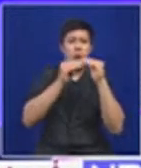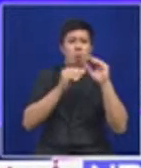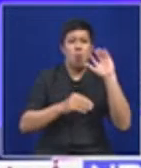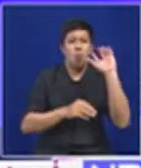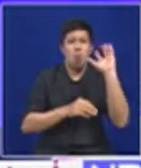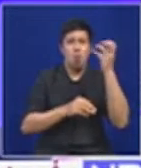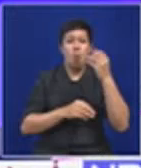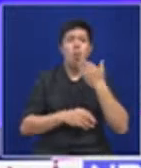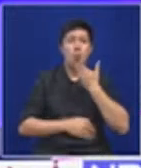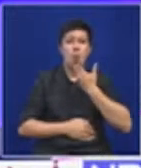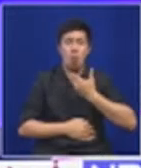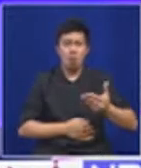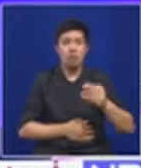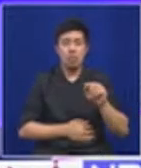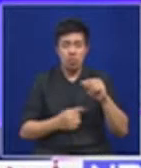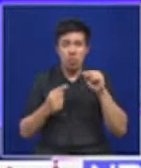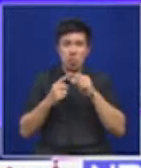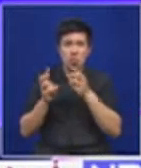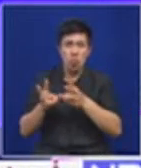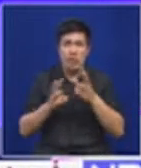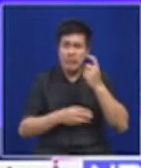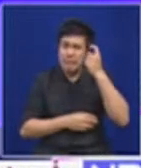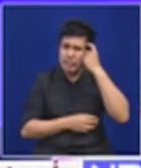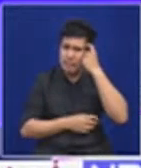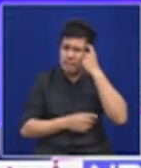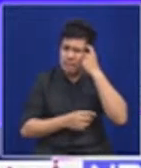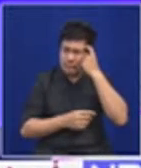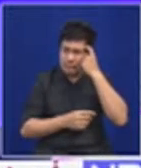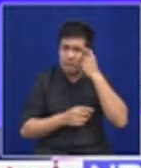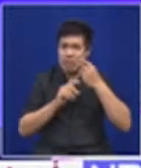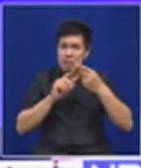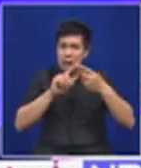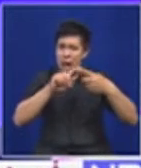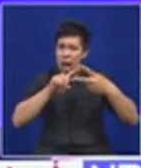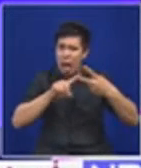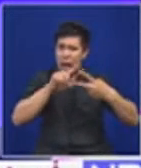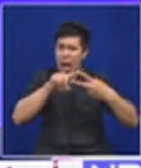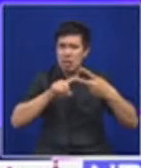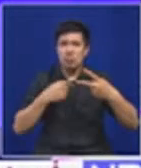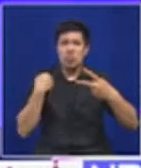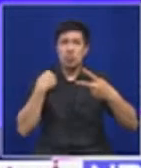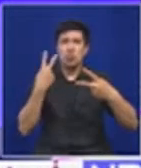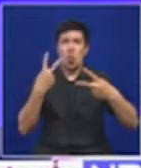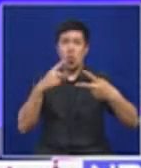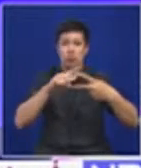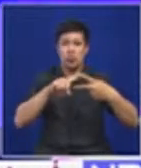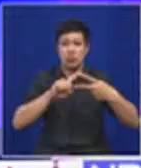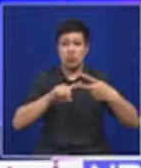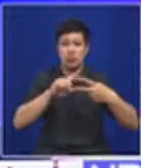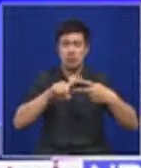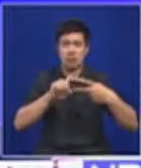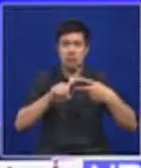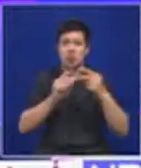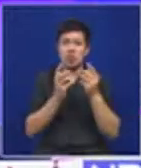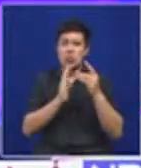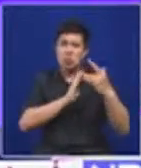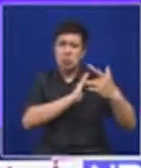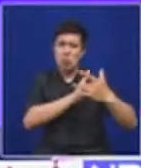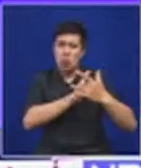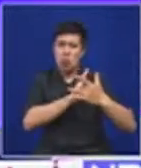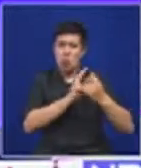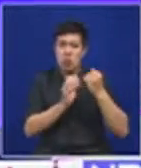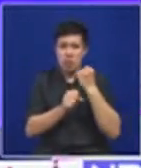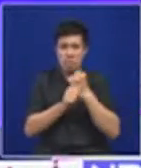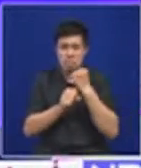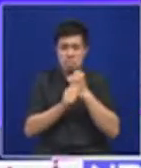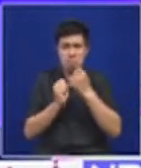ะครับ ครับ โดยวิธีคิดเรื่องนี้มันจะมีอยู่สองหลักการด้วยกันอันแรกเป็นเรื่องของนวัตกรรมเกี่ยวกับการผลิตย